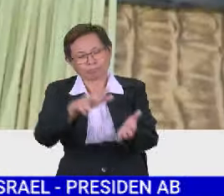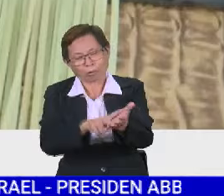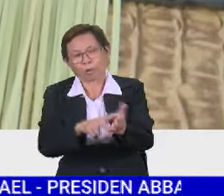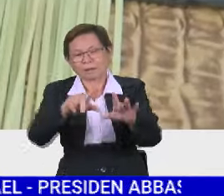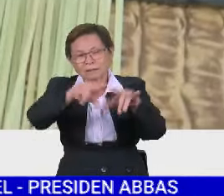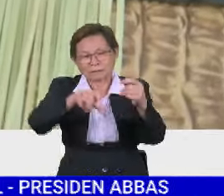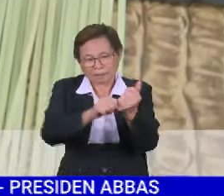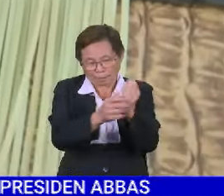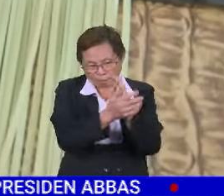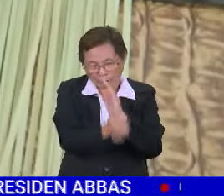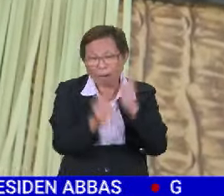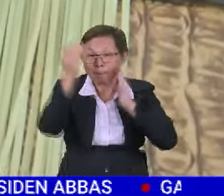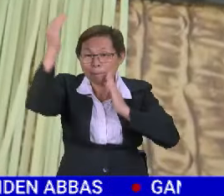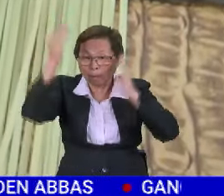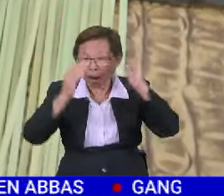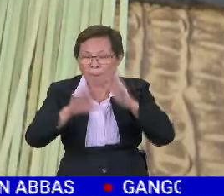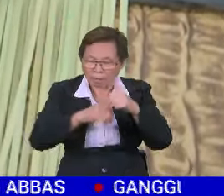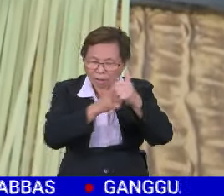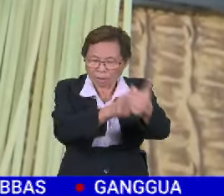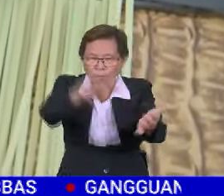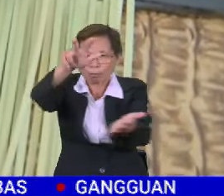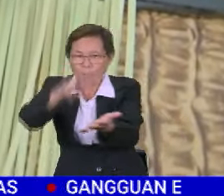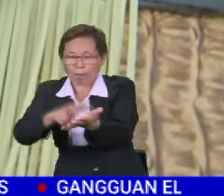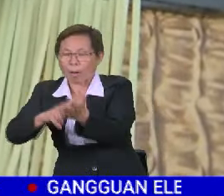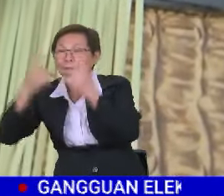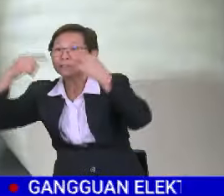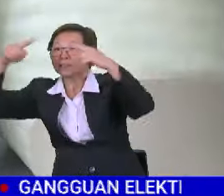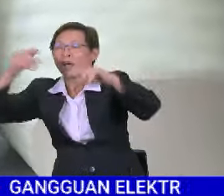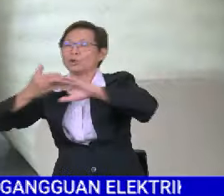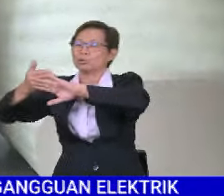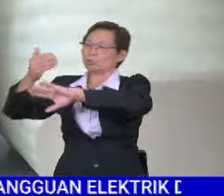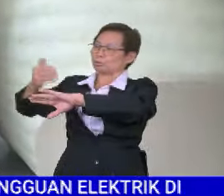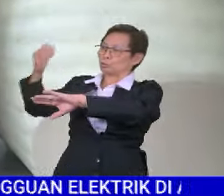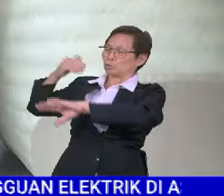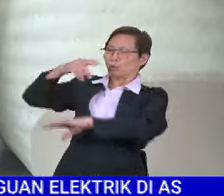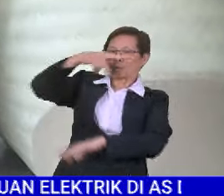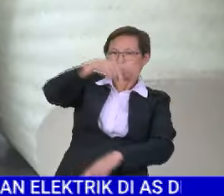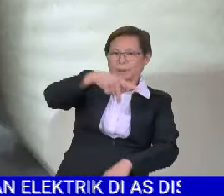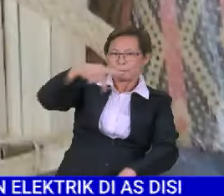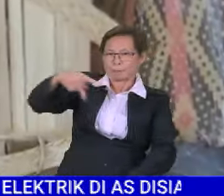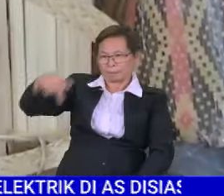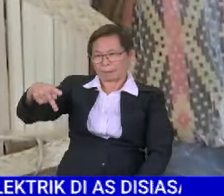sijil kemahiran Malaysia berdasarkan pengikkiraan pencapaian terdahulu PPT